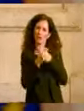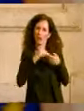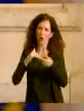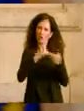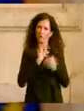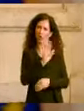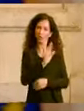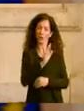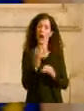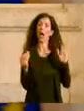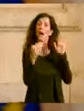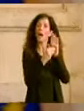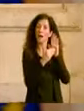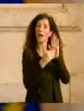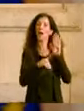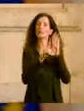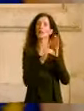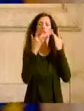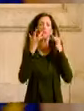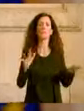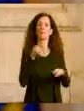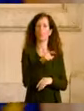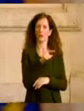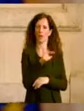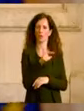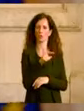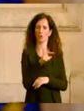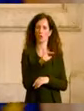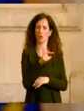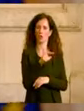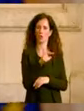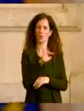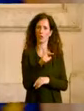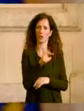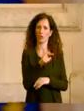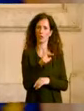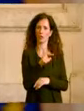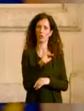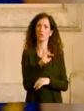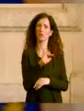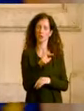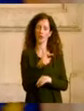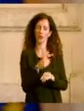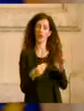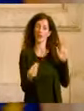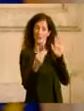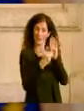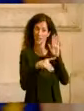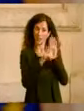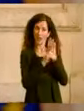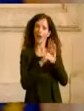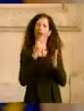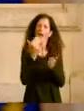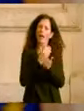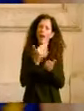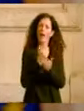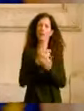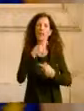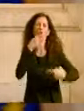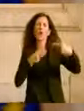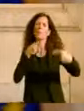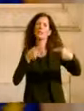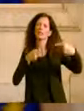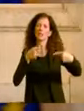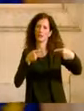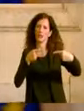decreto semplificazione per scongiurare questa maggiore competitività di altri,